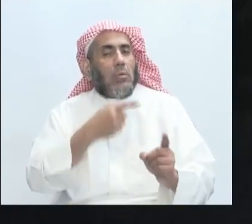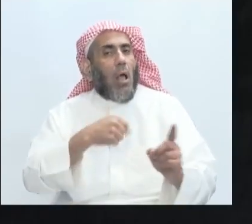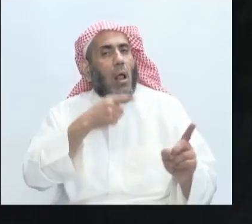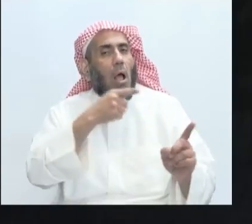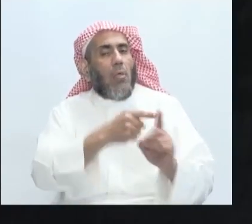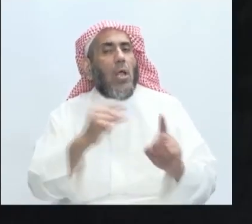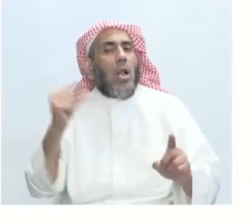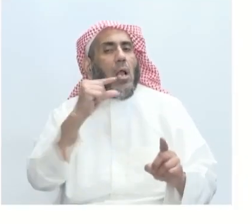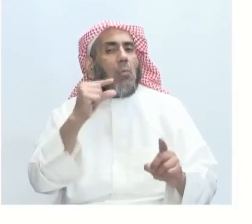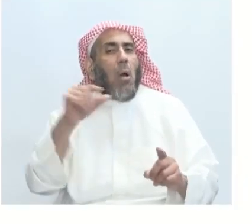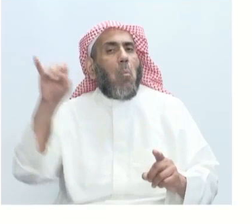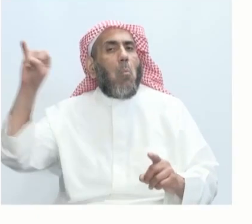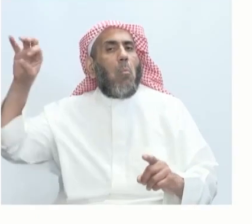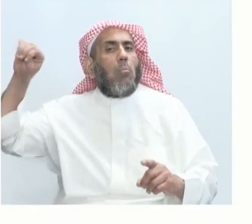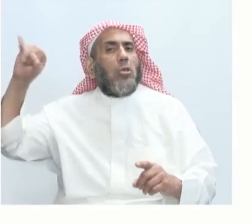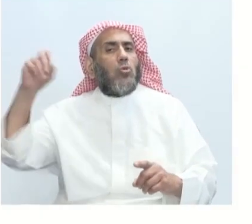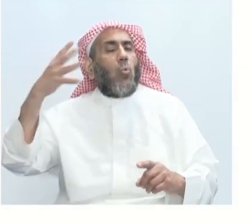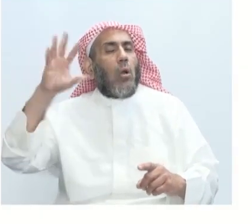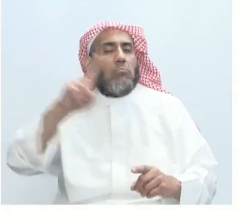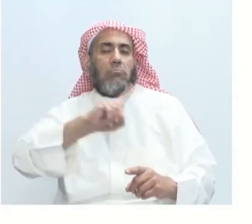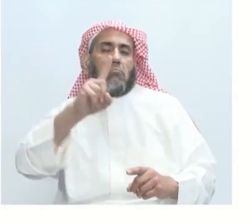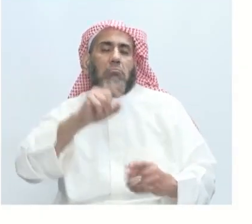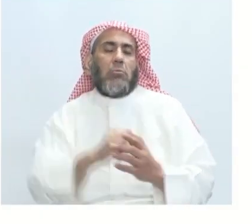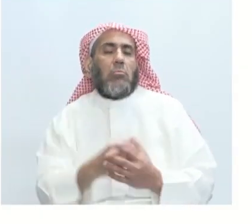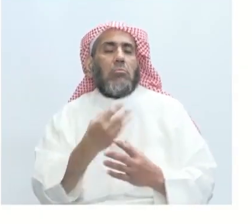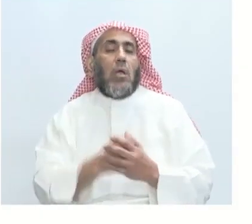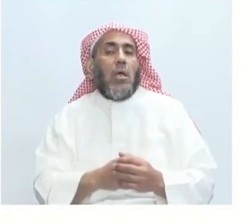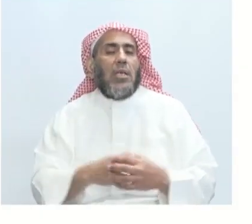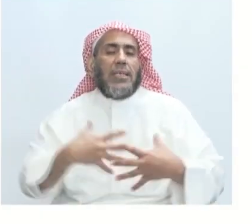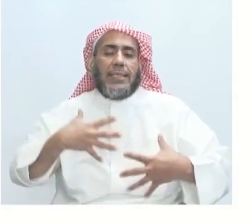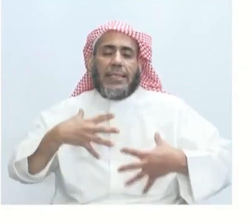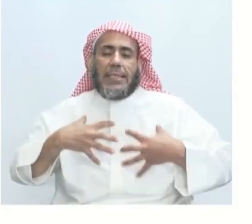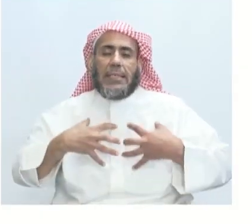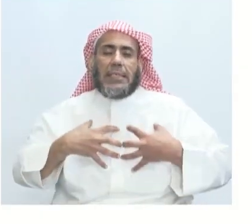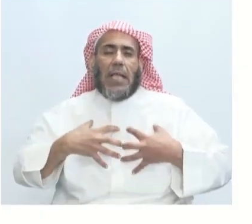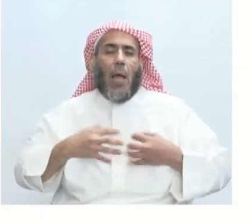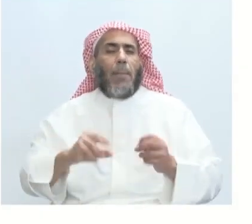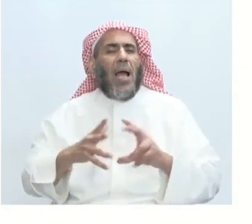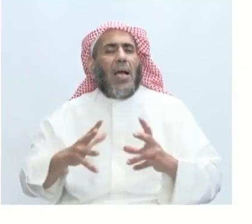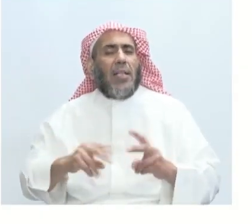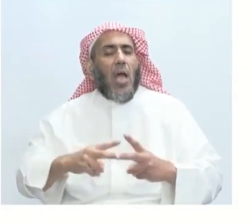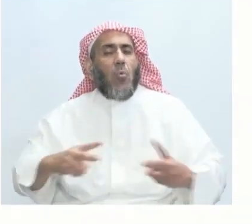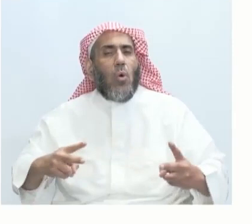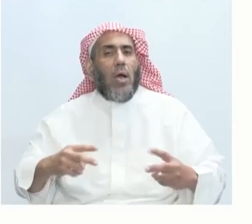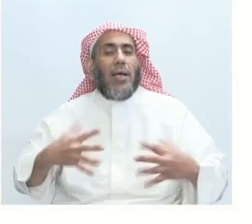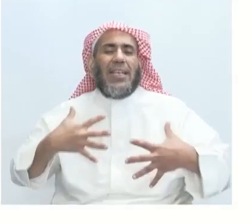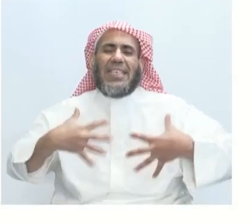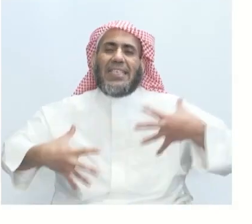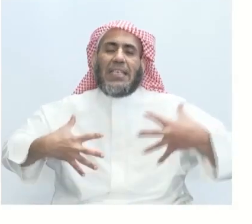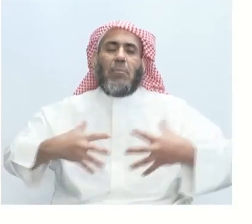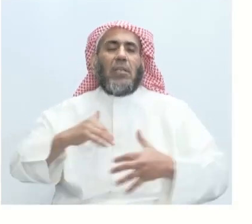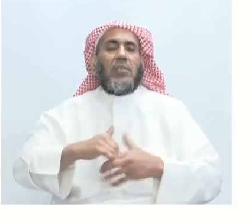هذه الكلمه ابنائي وبنات الطلاب الاكتئاب هو ايضا احد اشكال الاضطرابات